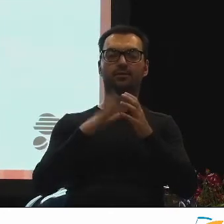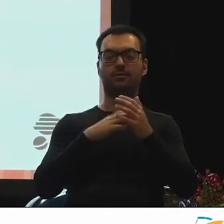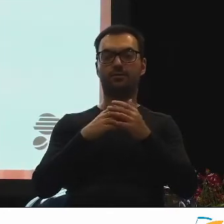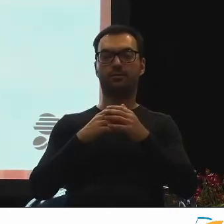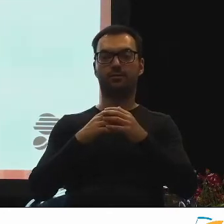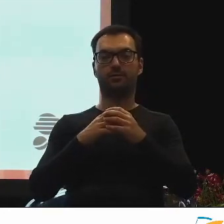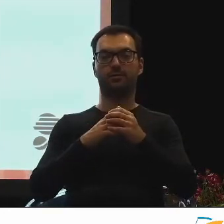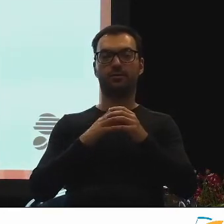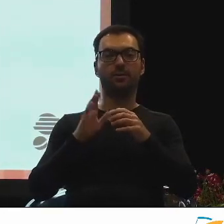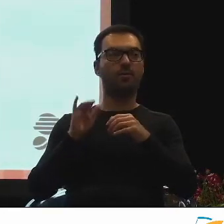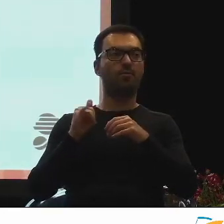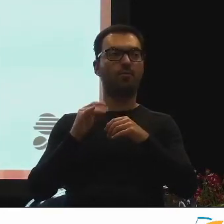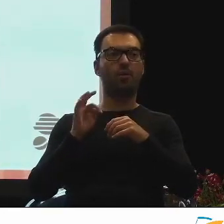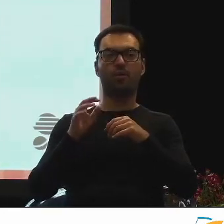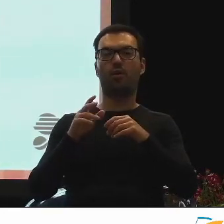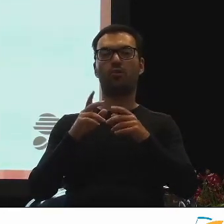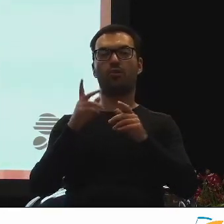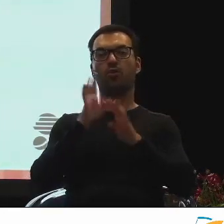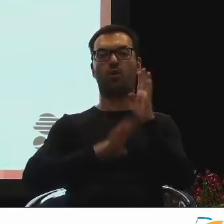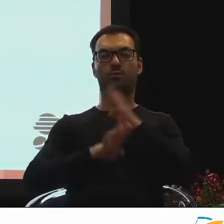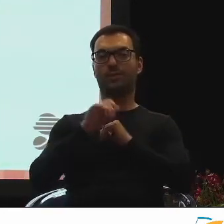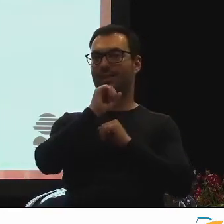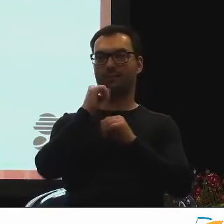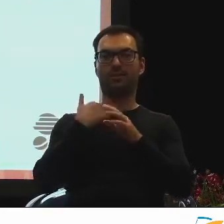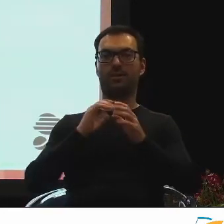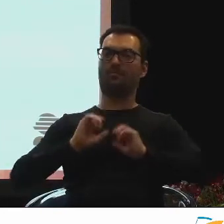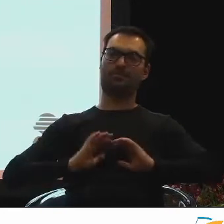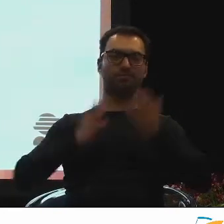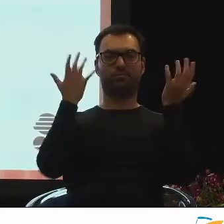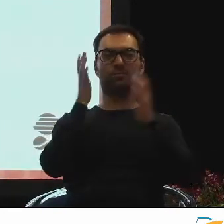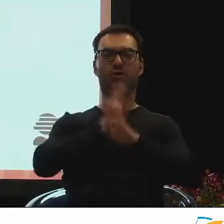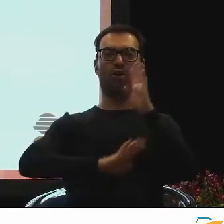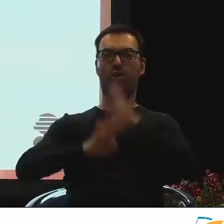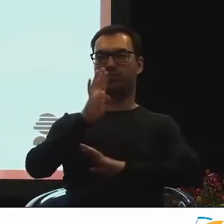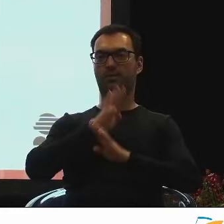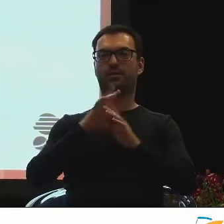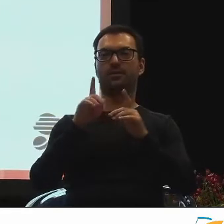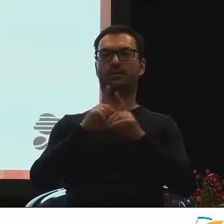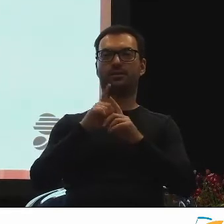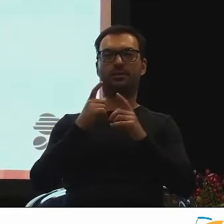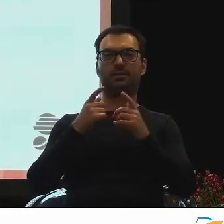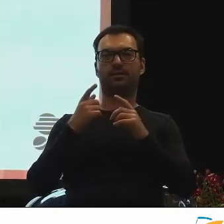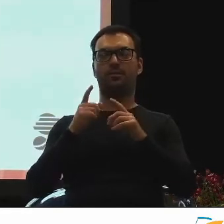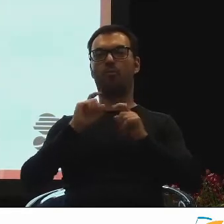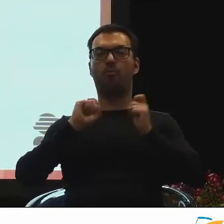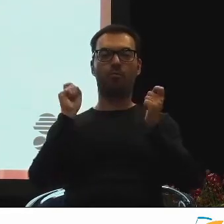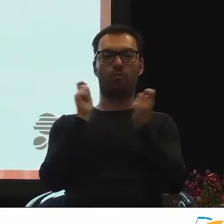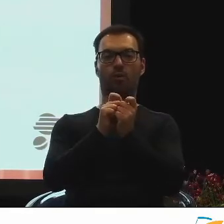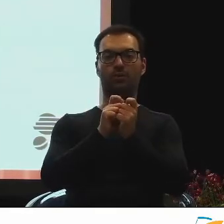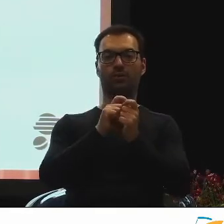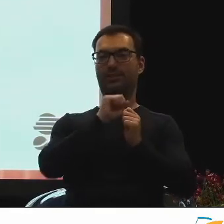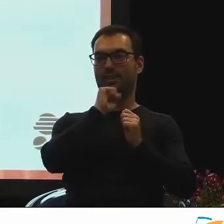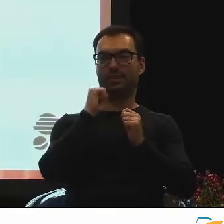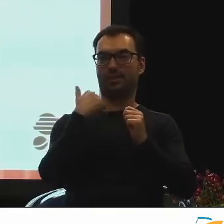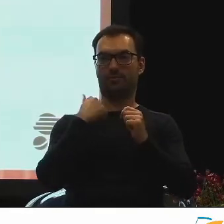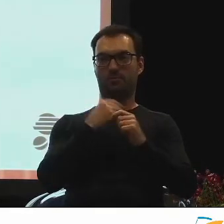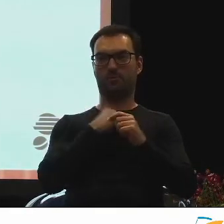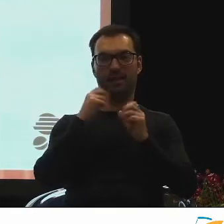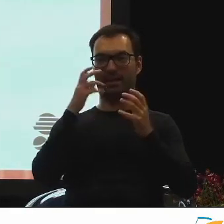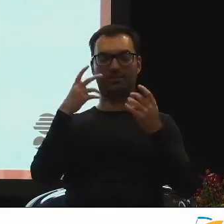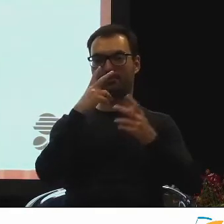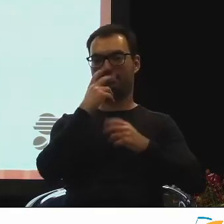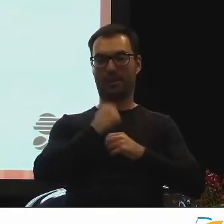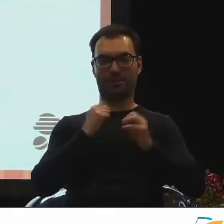jak bojkot konsumencki. Chyba nigdy wcześniej bojkot konsumencki i pewne mechanizmy protestu nie wybrzmiewały w